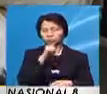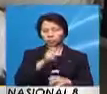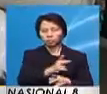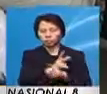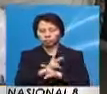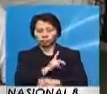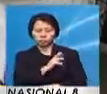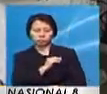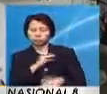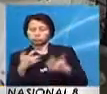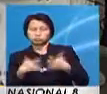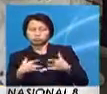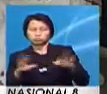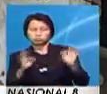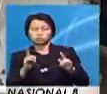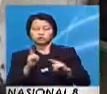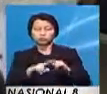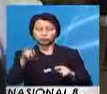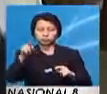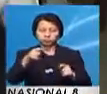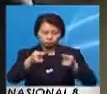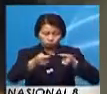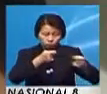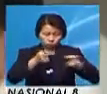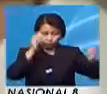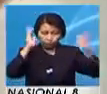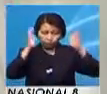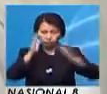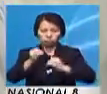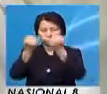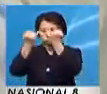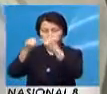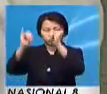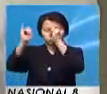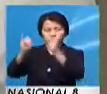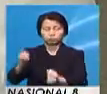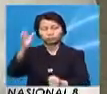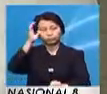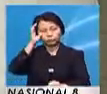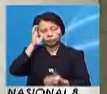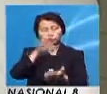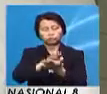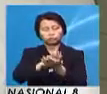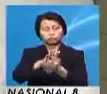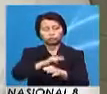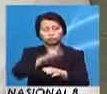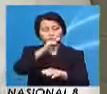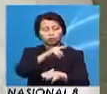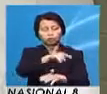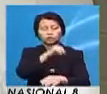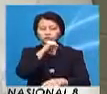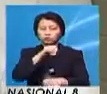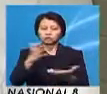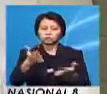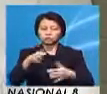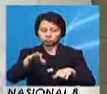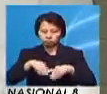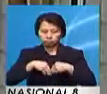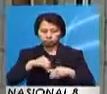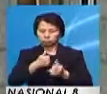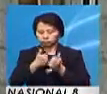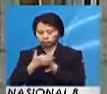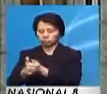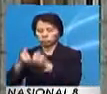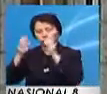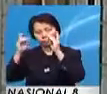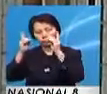pihak kementerian. Sebaliknya, dikelolakan Malaysian Independent Chinese Secondary Schools yang tidak akur kepada dasar